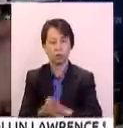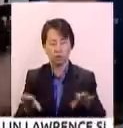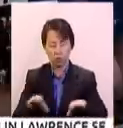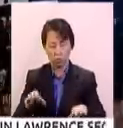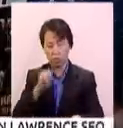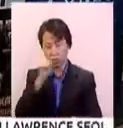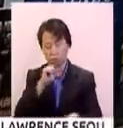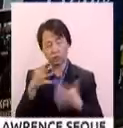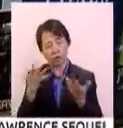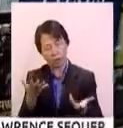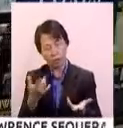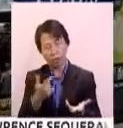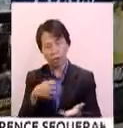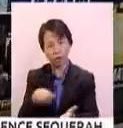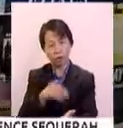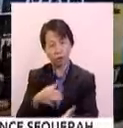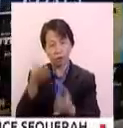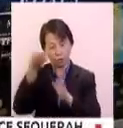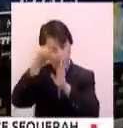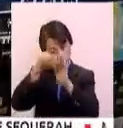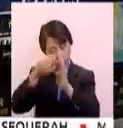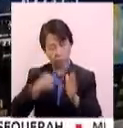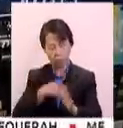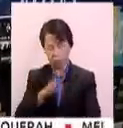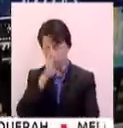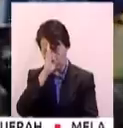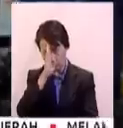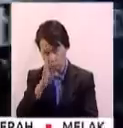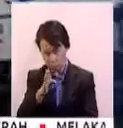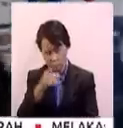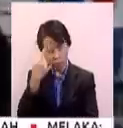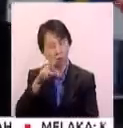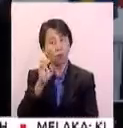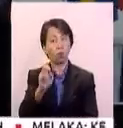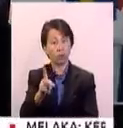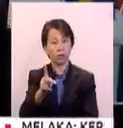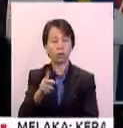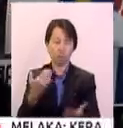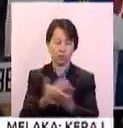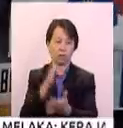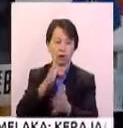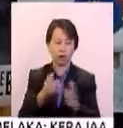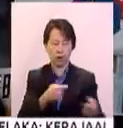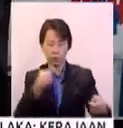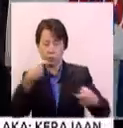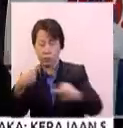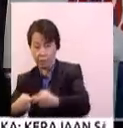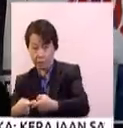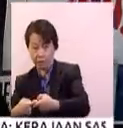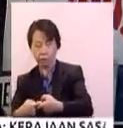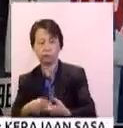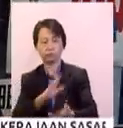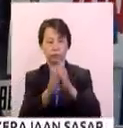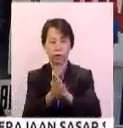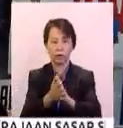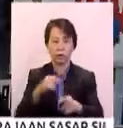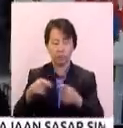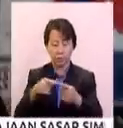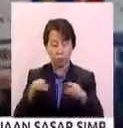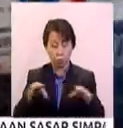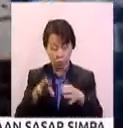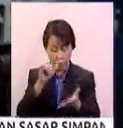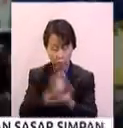lagu tu macam mana saya buat filem saya. So, saya akan fokus betul tu, saya akan pastikan okey baru saya akan release. So bila saya buat macam